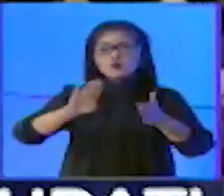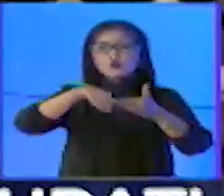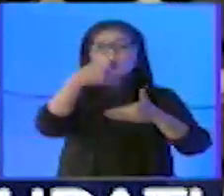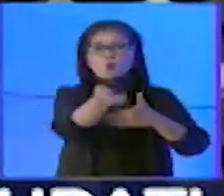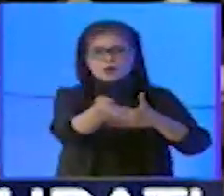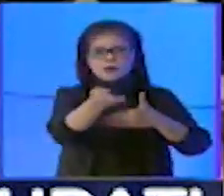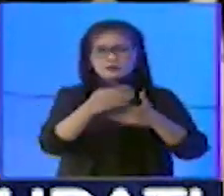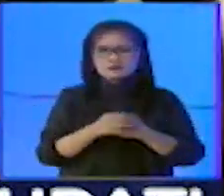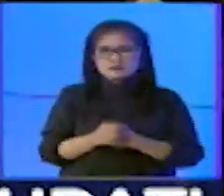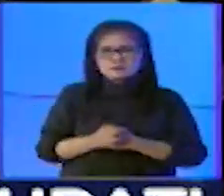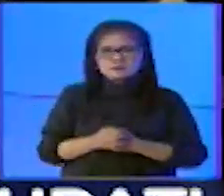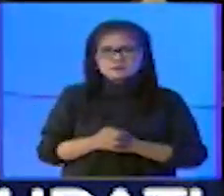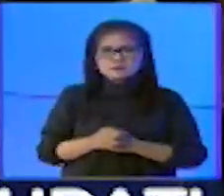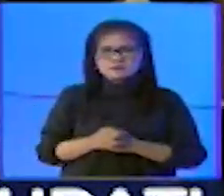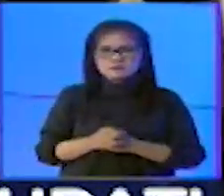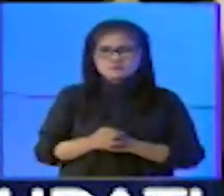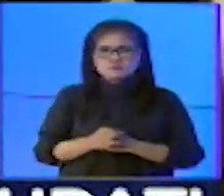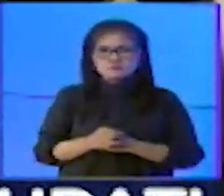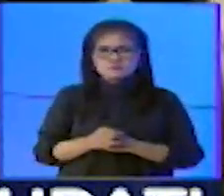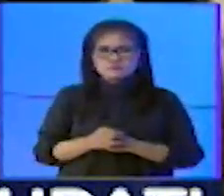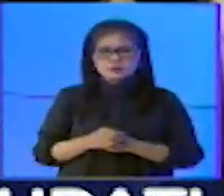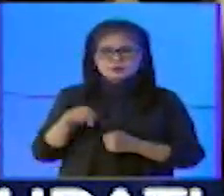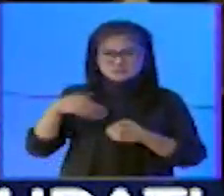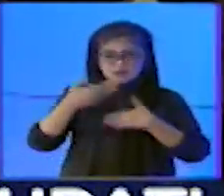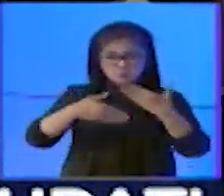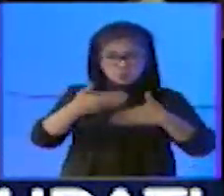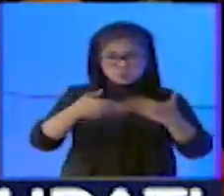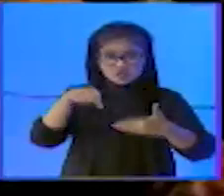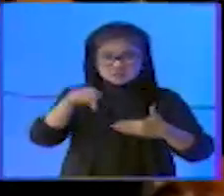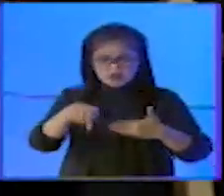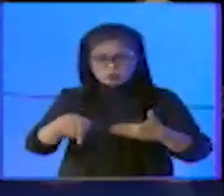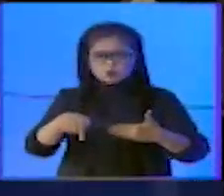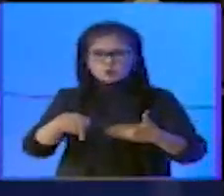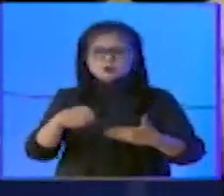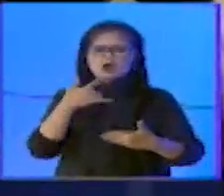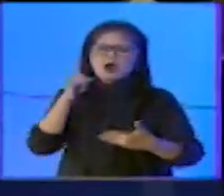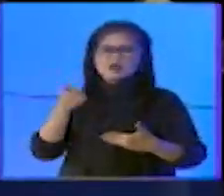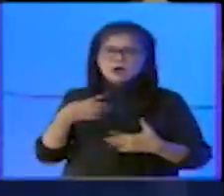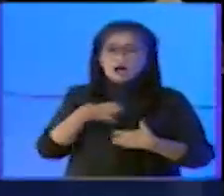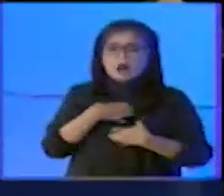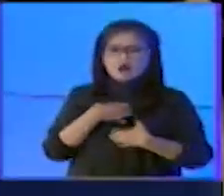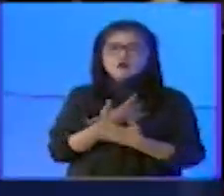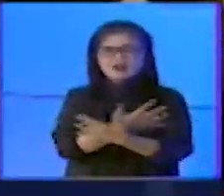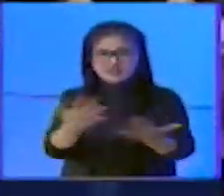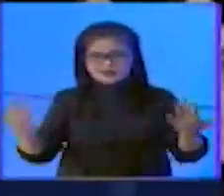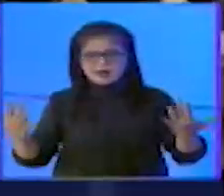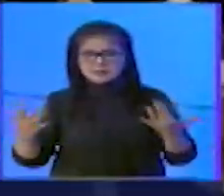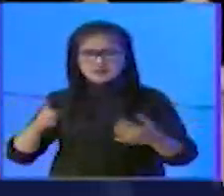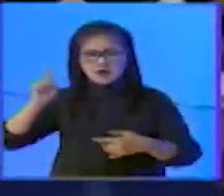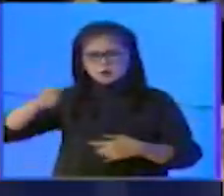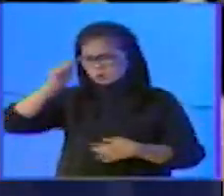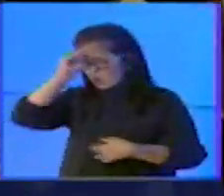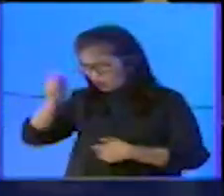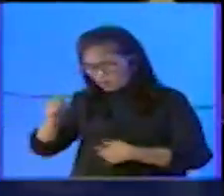Perlu disadari bahwa ini adalah proses konstitusi dan harus kita hormati. Artinya